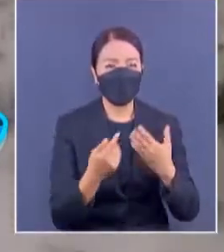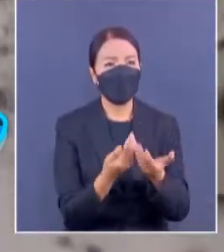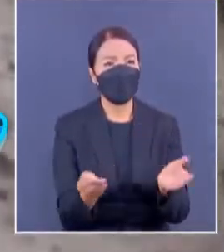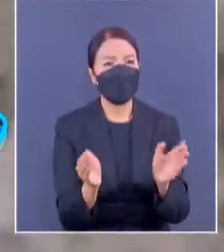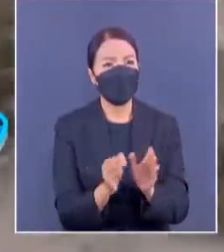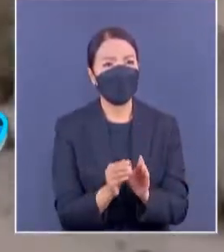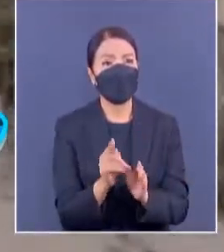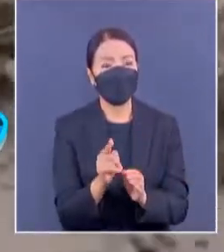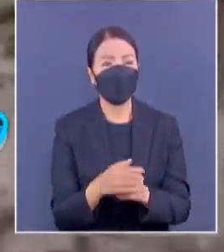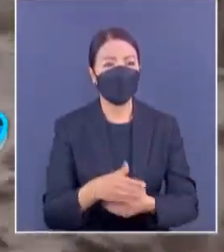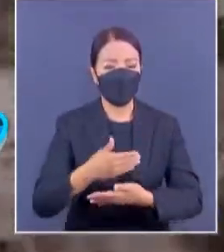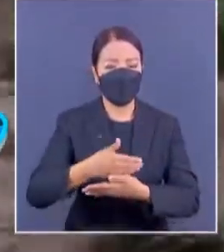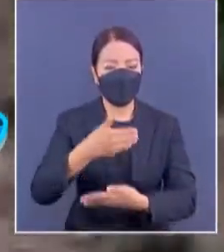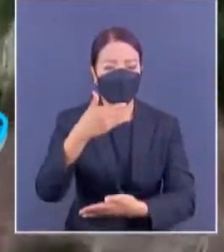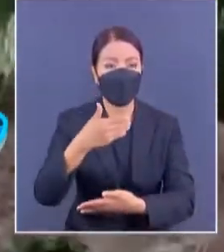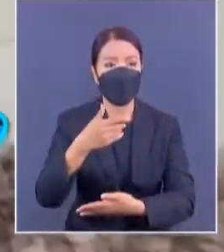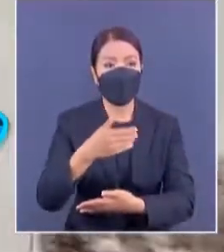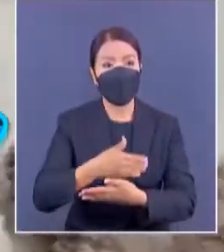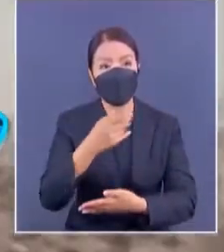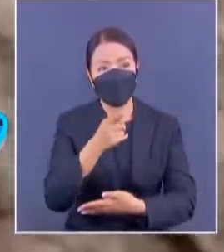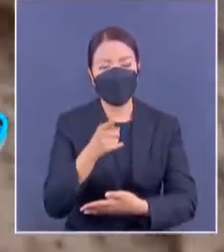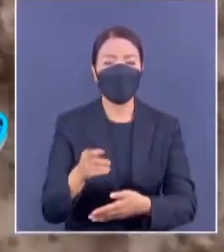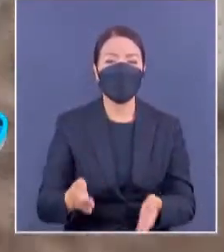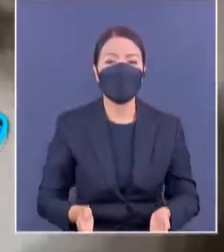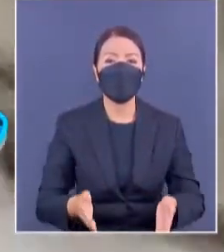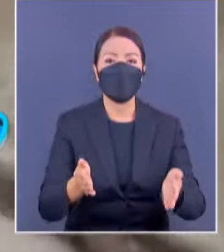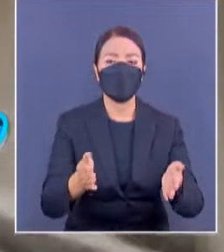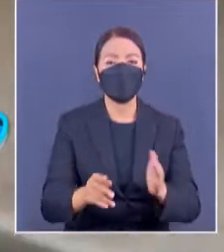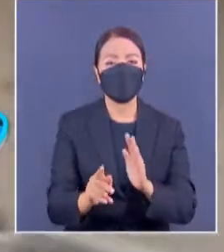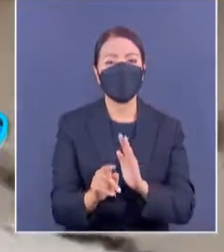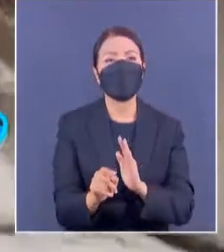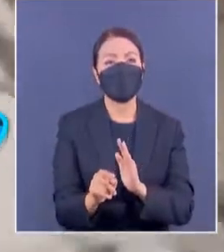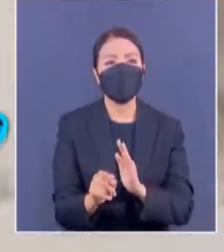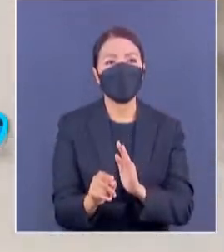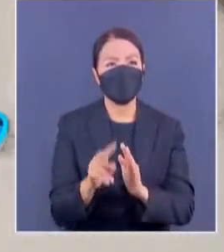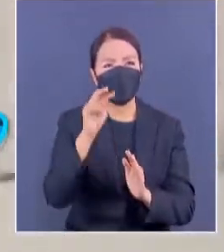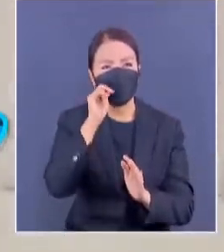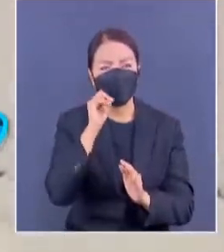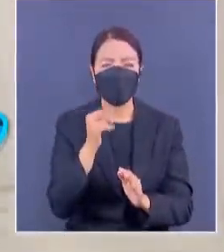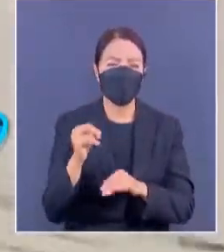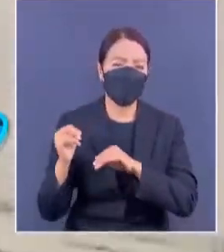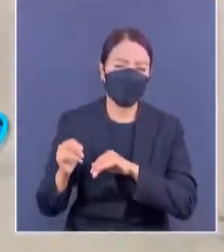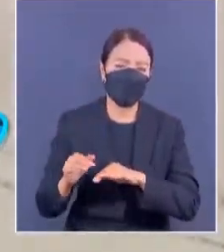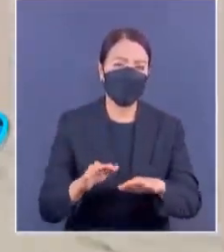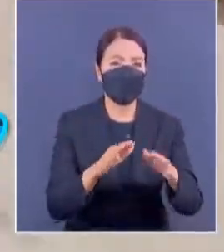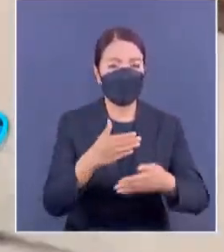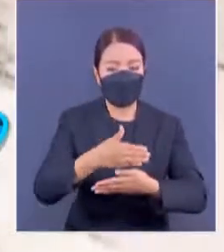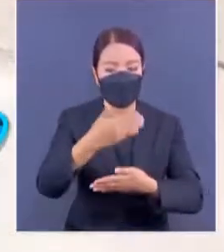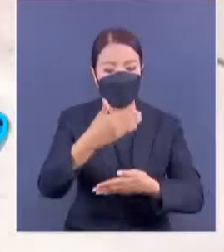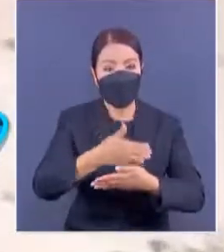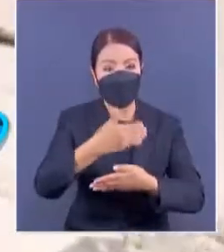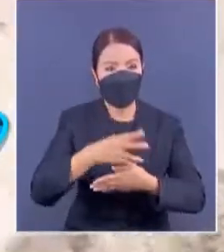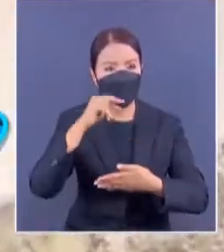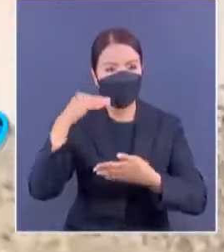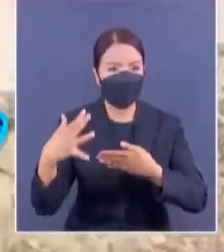ที่บริเวณประตูระบายน้ำถนนสายบ้านหนองแสงท่างามที่กาฬสินธุ์มวลน้ำจำนวนมากหลากเข้ากัดซอกประตูน้ำคุณผู้ช